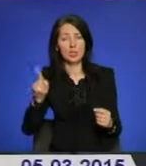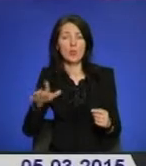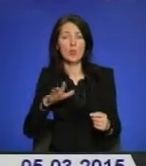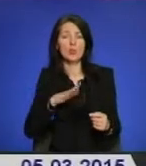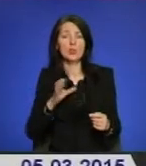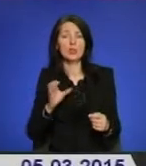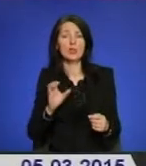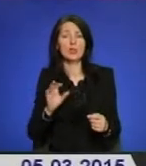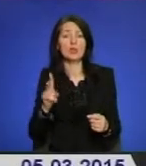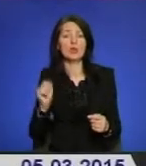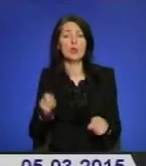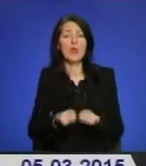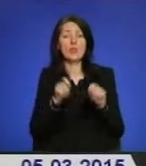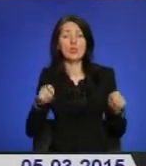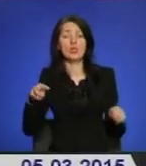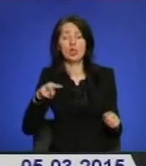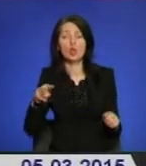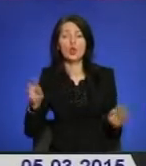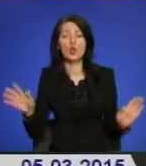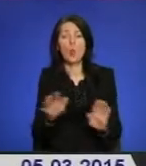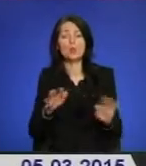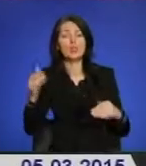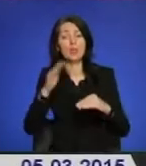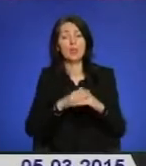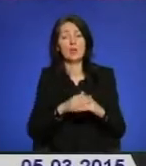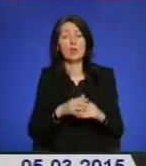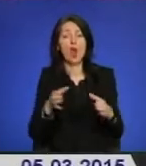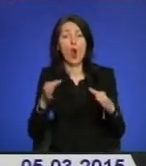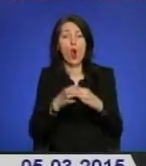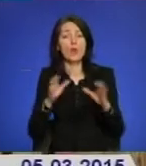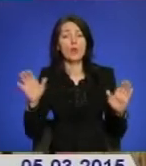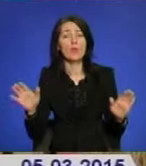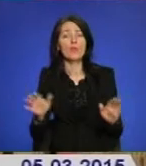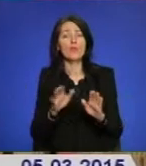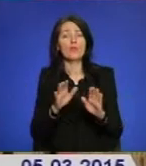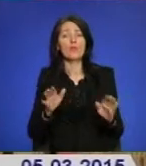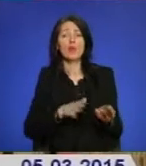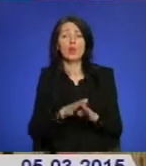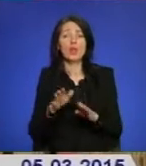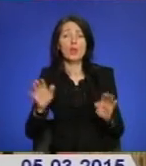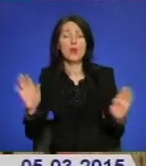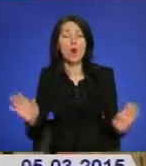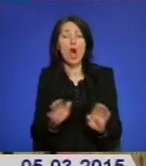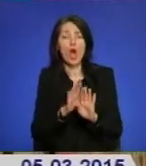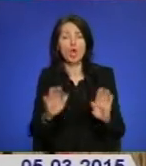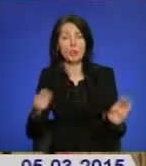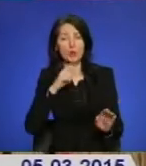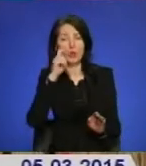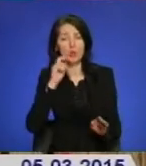ори відкрили літературно-музичний вечір хоровим виконанням гімну